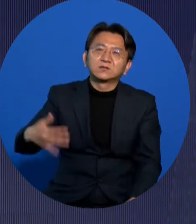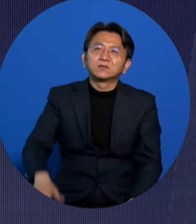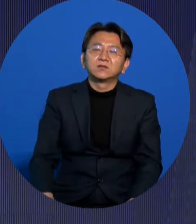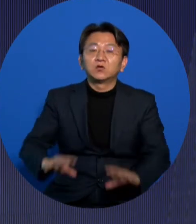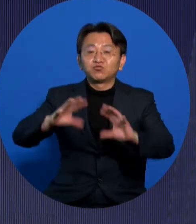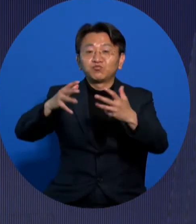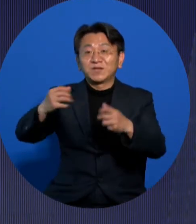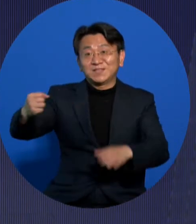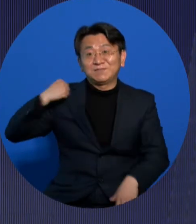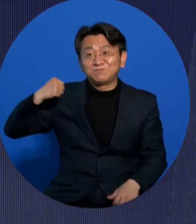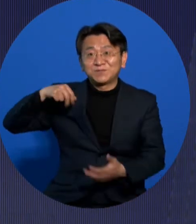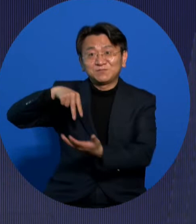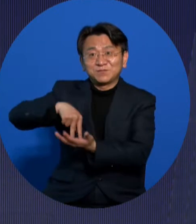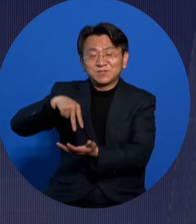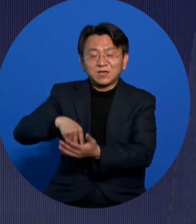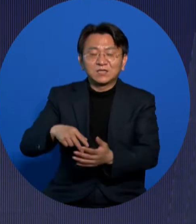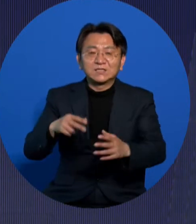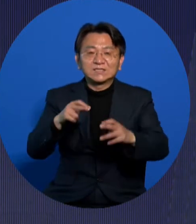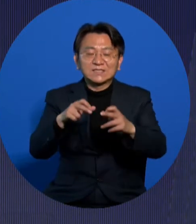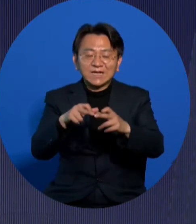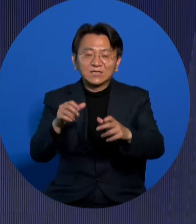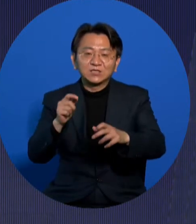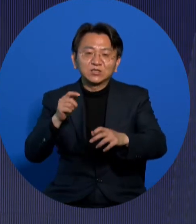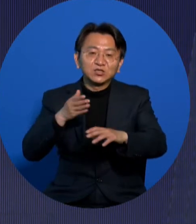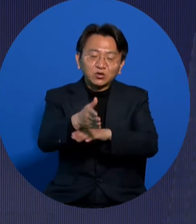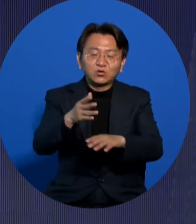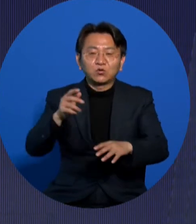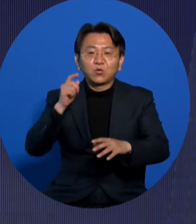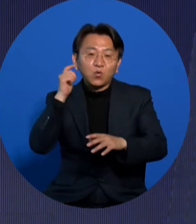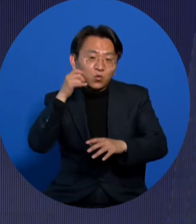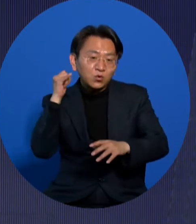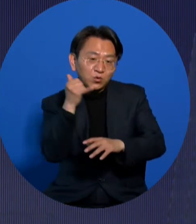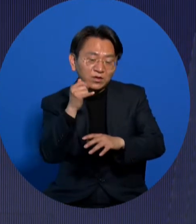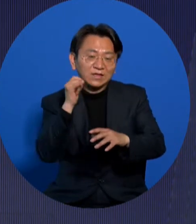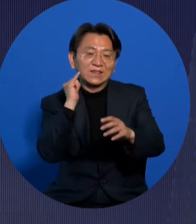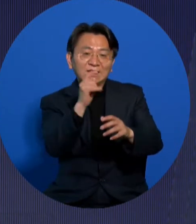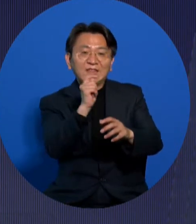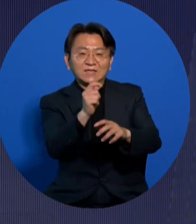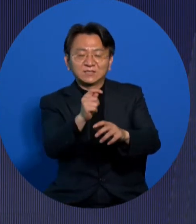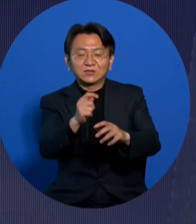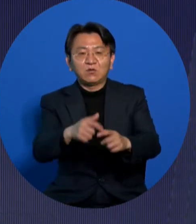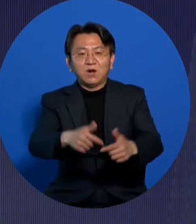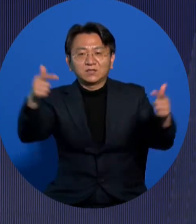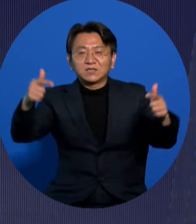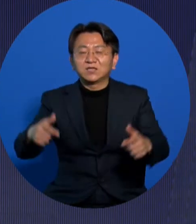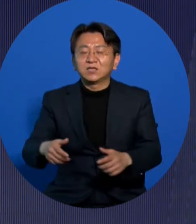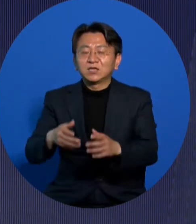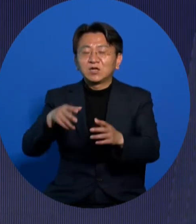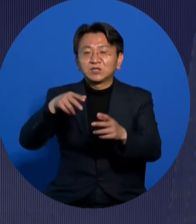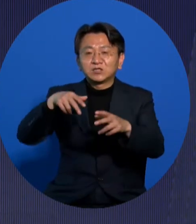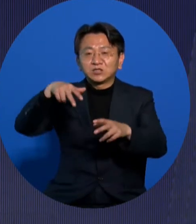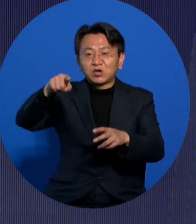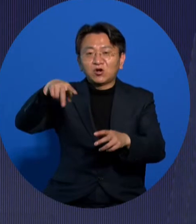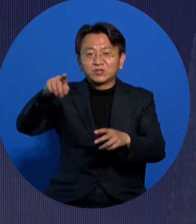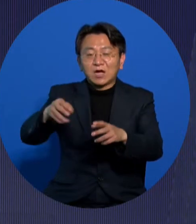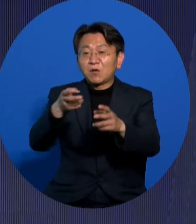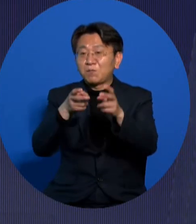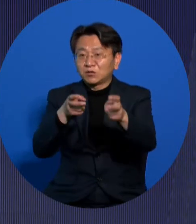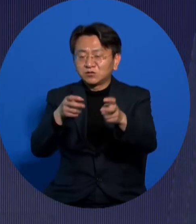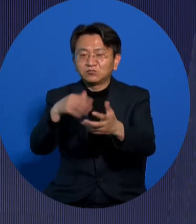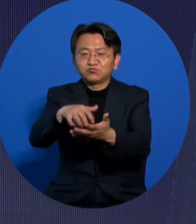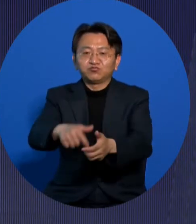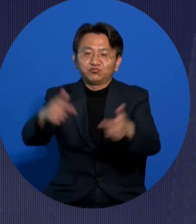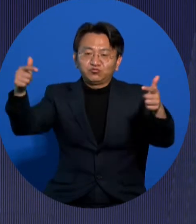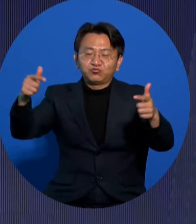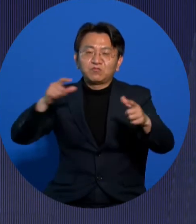국민의힘당은 장애인 전용 콜택시 증차, 저상버스 확대 등을 내놨습니다. 장애인의 이동권은